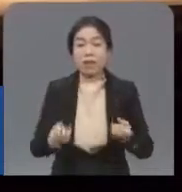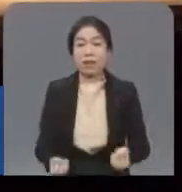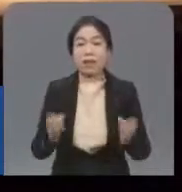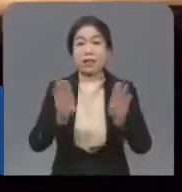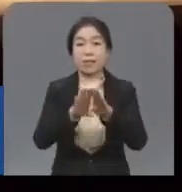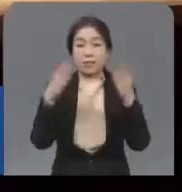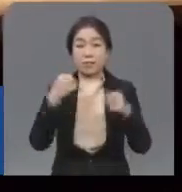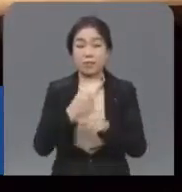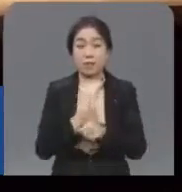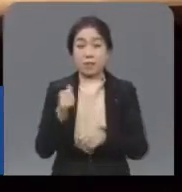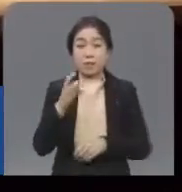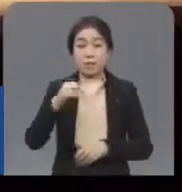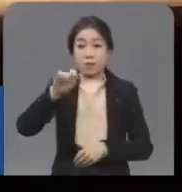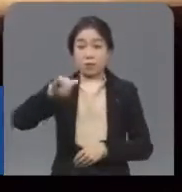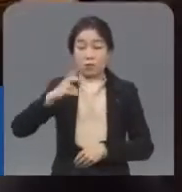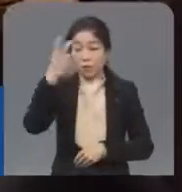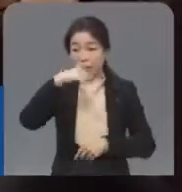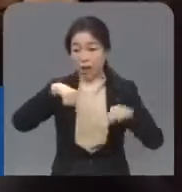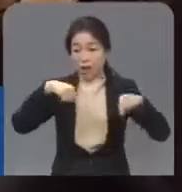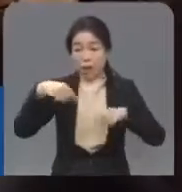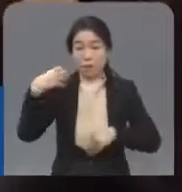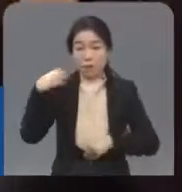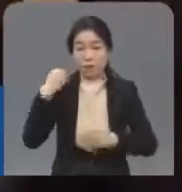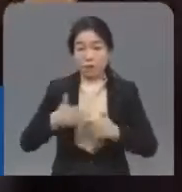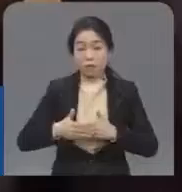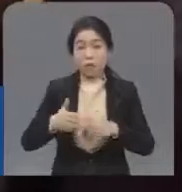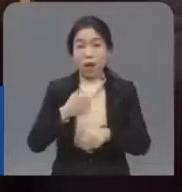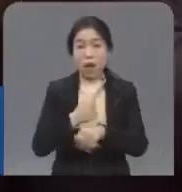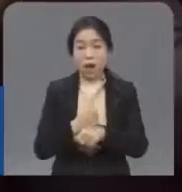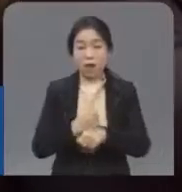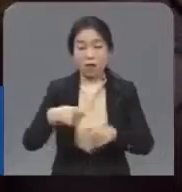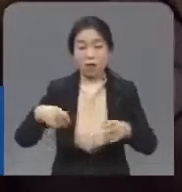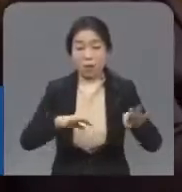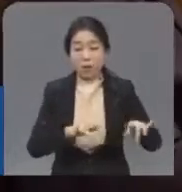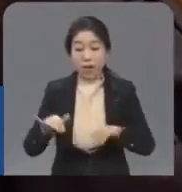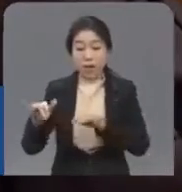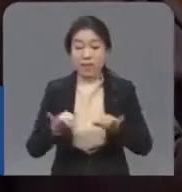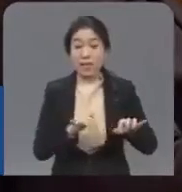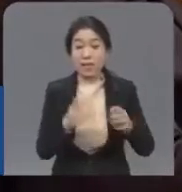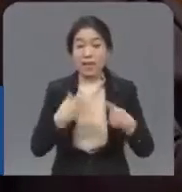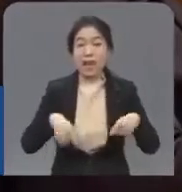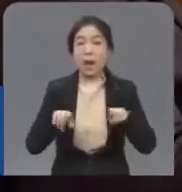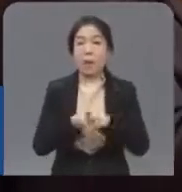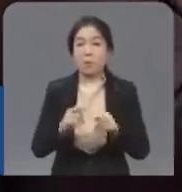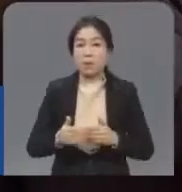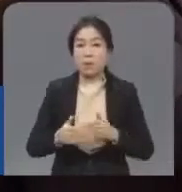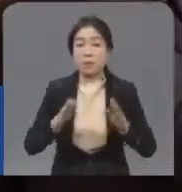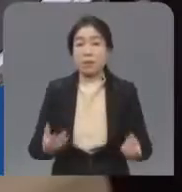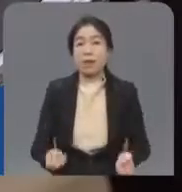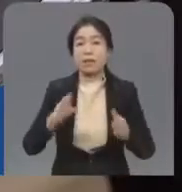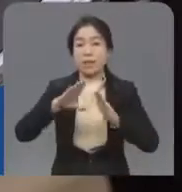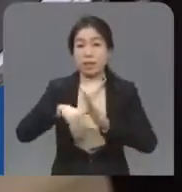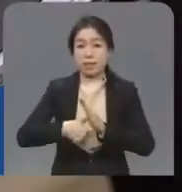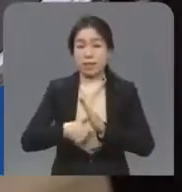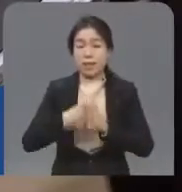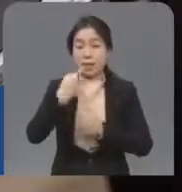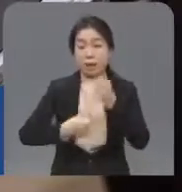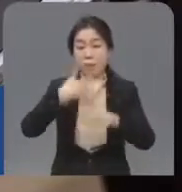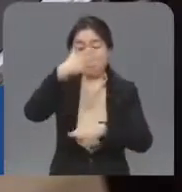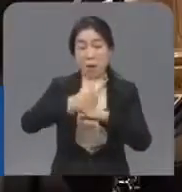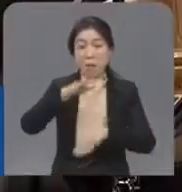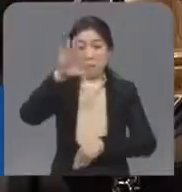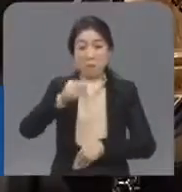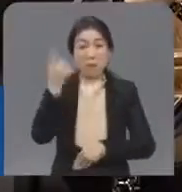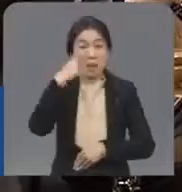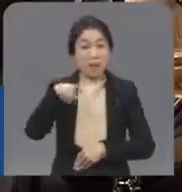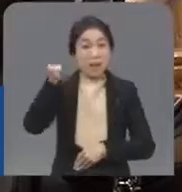개최합니다. 홍석은 광주시향예술감독의 지휘와 피아니스트 임윤찬의 협연으로 펼쳐지는 이번 무대는 연말에 어울리는